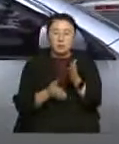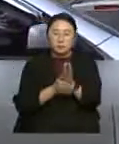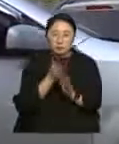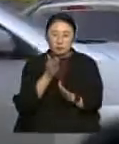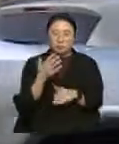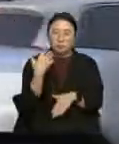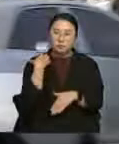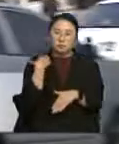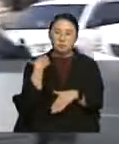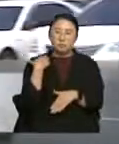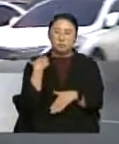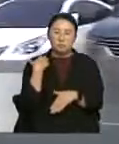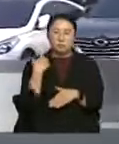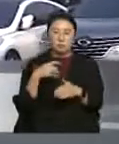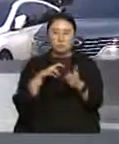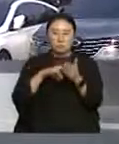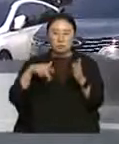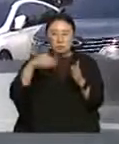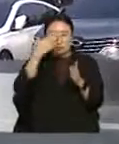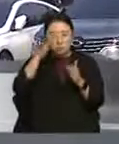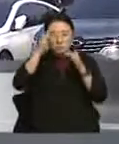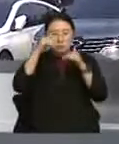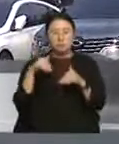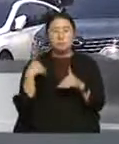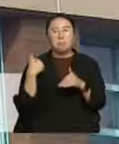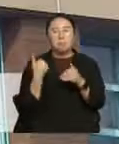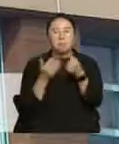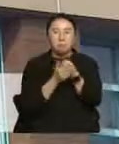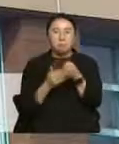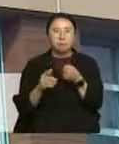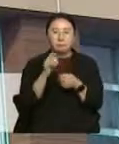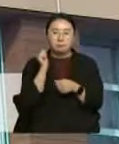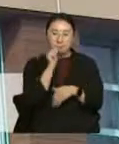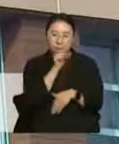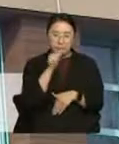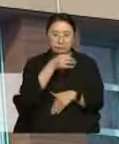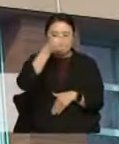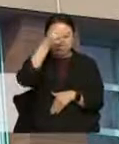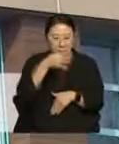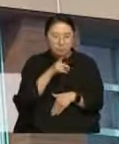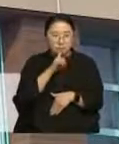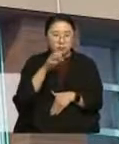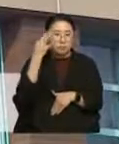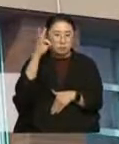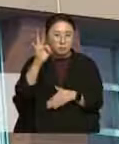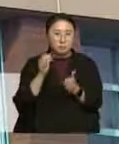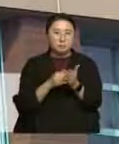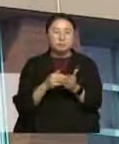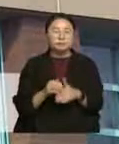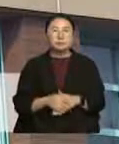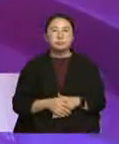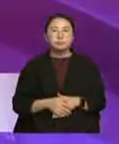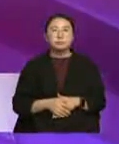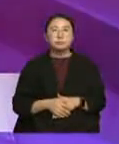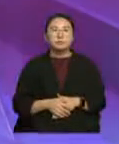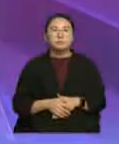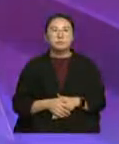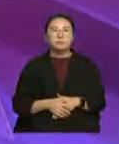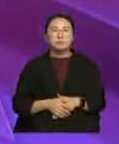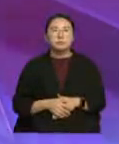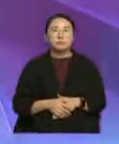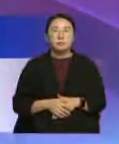동두천시에서는 담당자조차 취득세 감면 조항을 알지 못해 안내가 미흡했다는 것을 인정하는 분위기입니다.